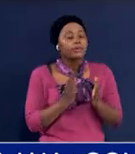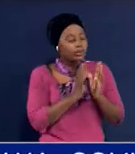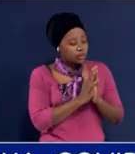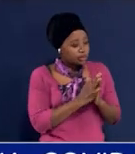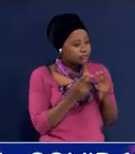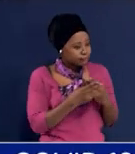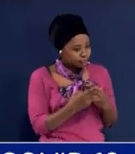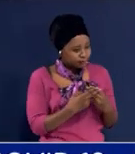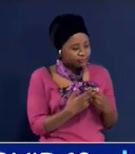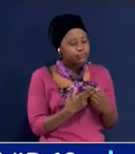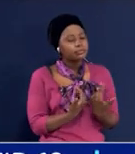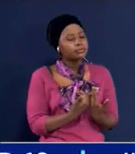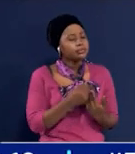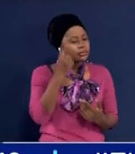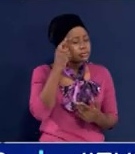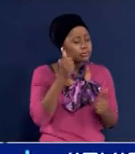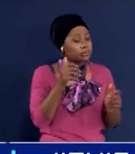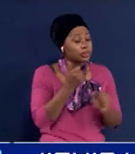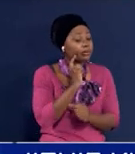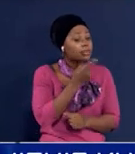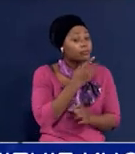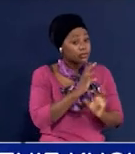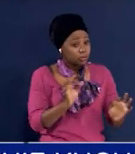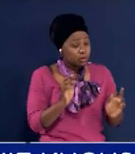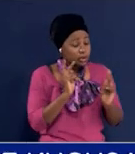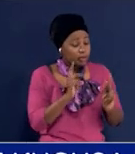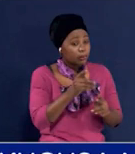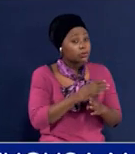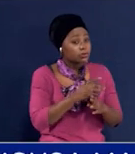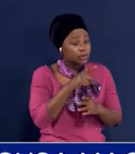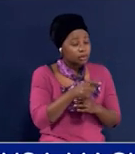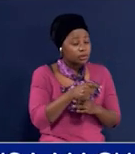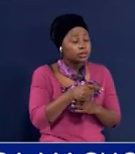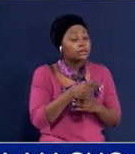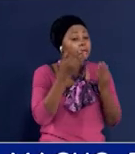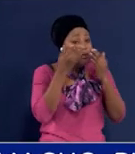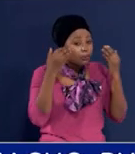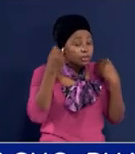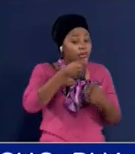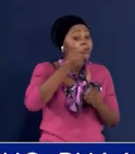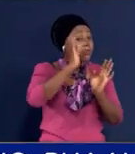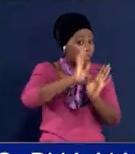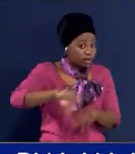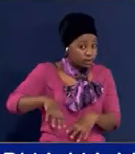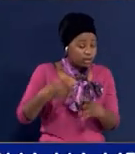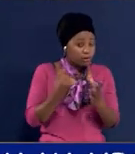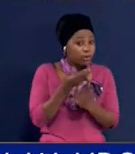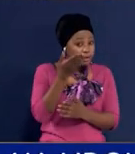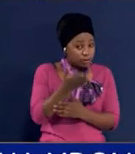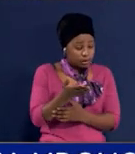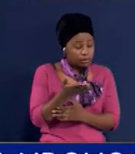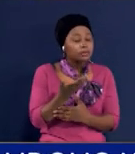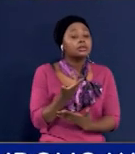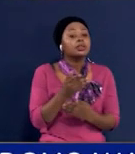Na Salim, natumaini umepata jibu hilo vizuri. Kama ulikuwa unatumia hizi barakoa za mifuko, tafadhali acha. Na wewe mtazamaji popote pale